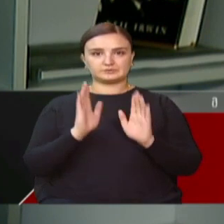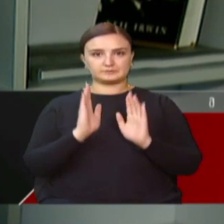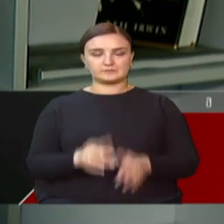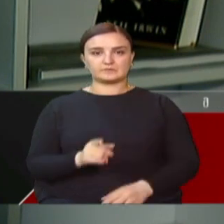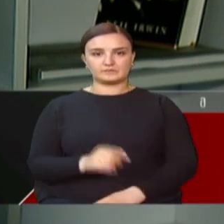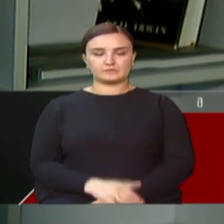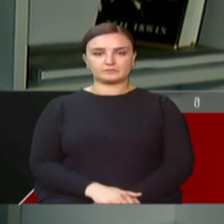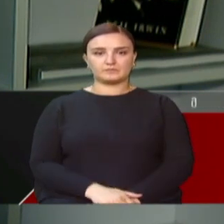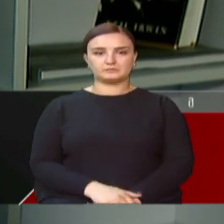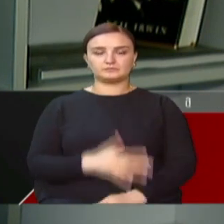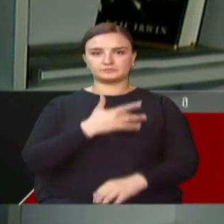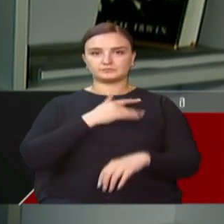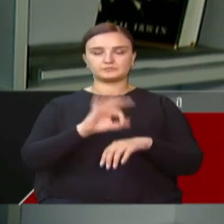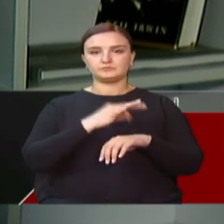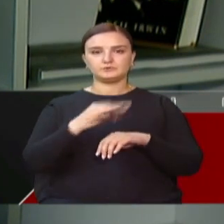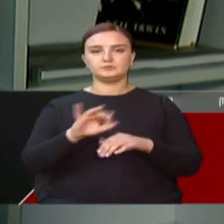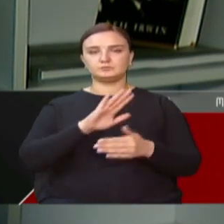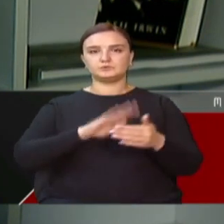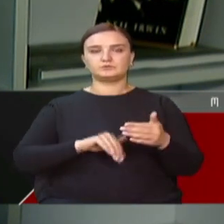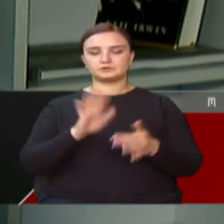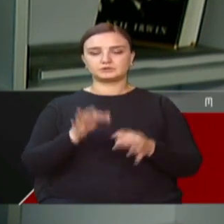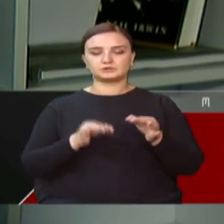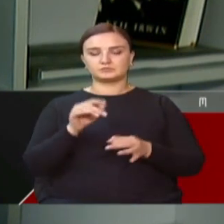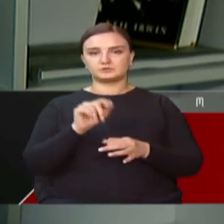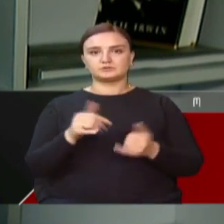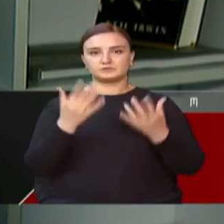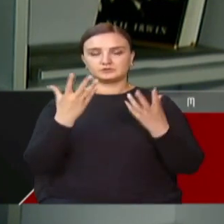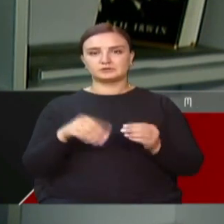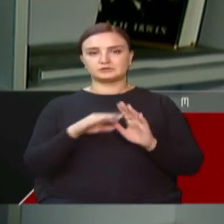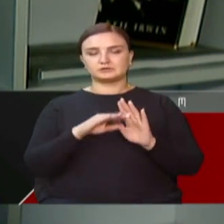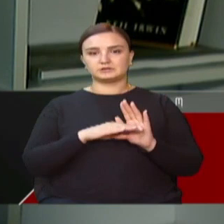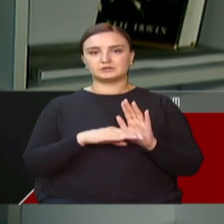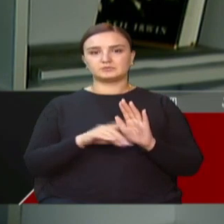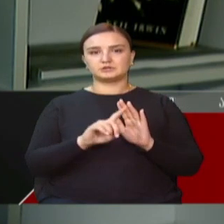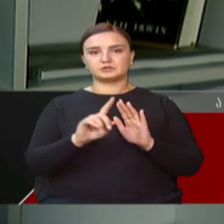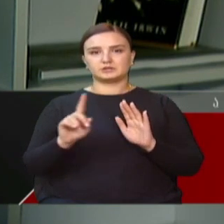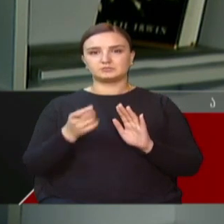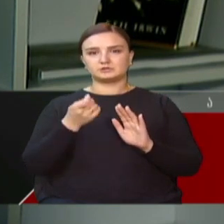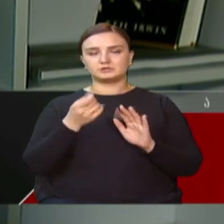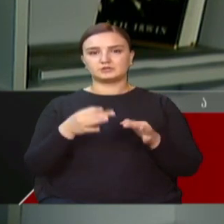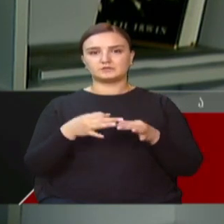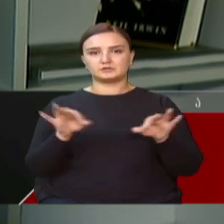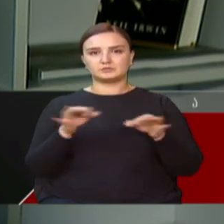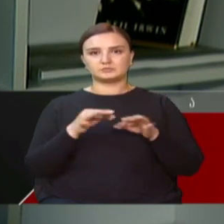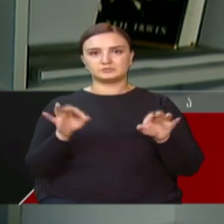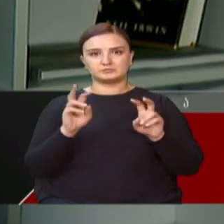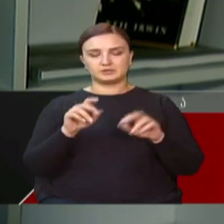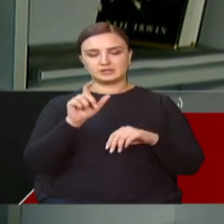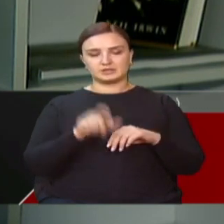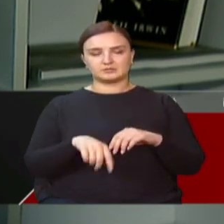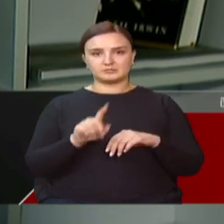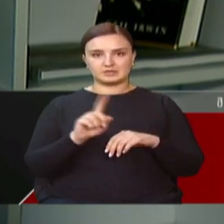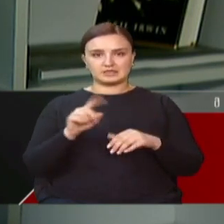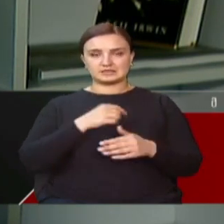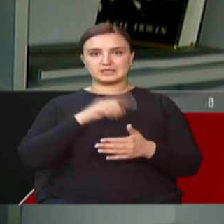რომელიც უმტკივნეულოდ შემოიტანდა სასამართლოს დღევანდელ სისტემაში რაიმე ცოტა თავისუფლებას, რომელიც ადამიანებს